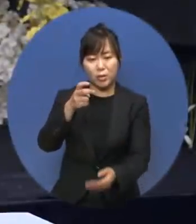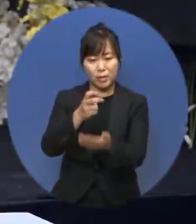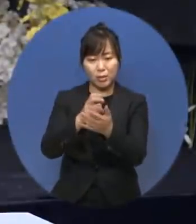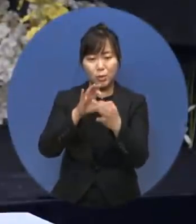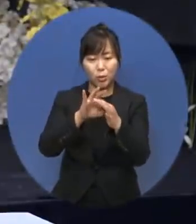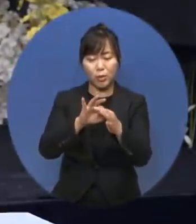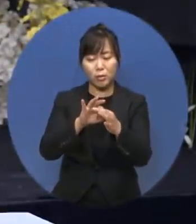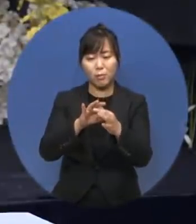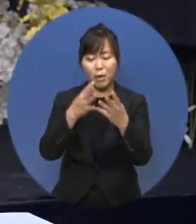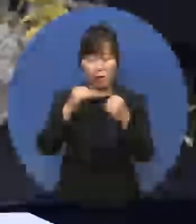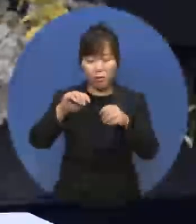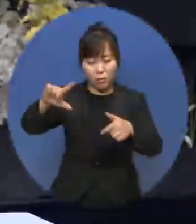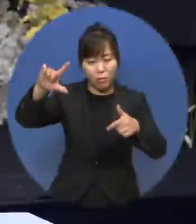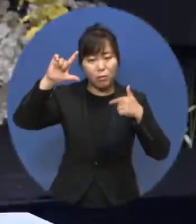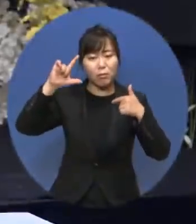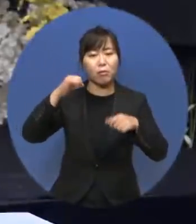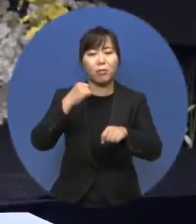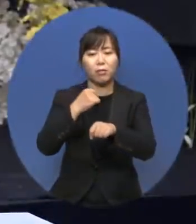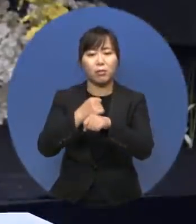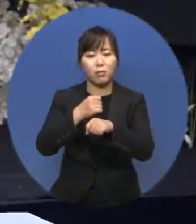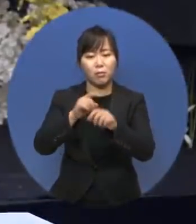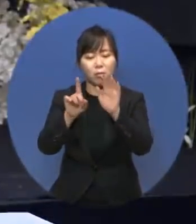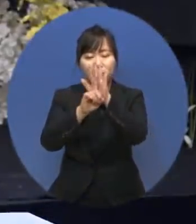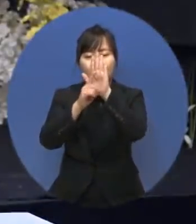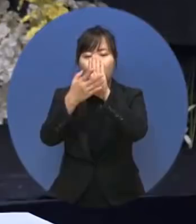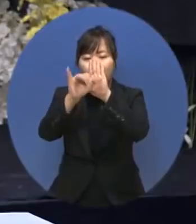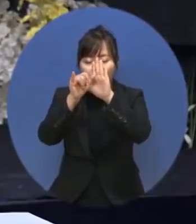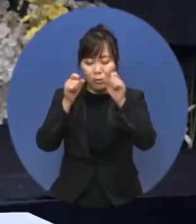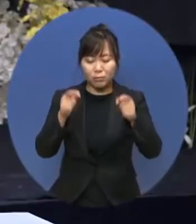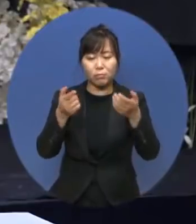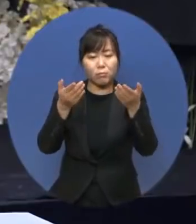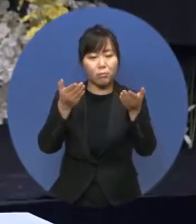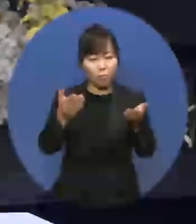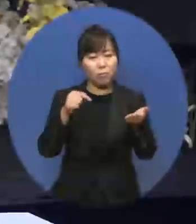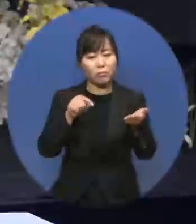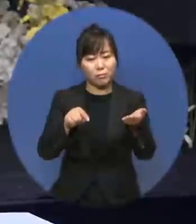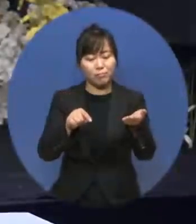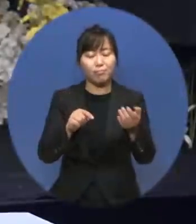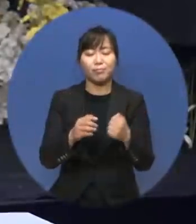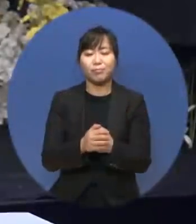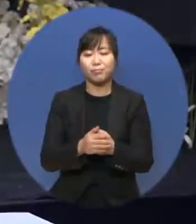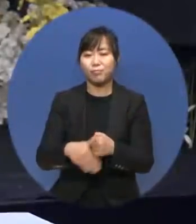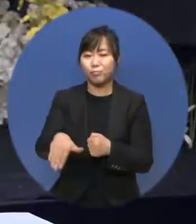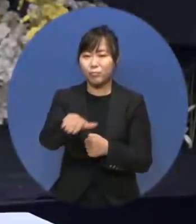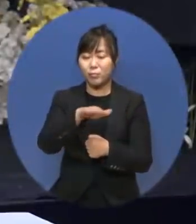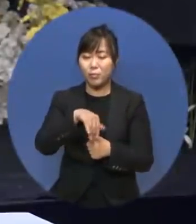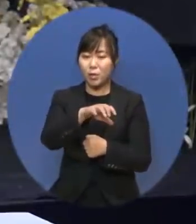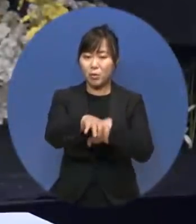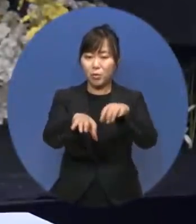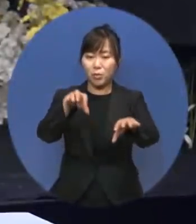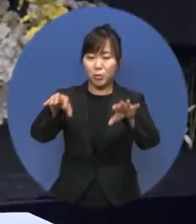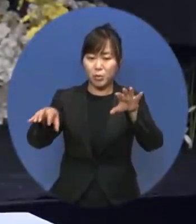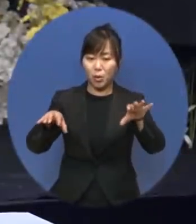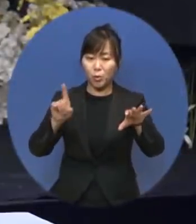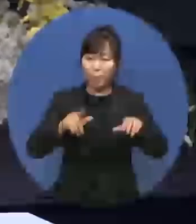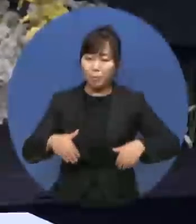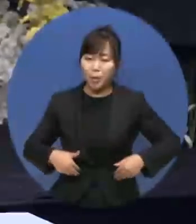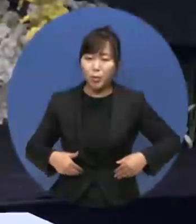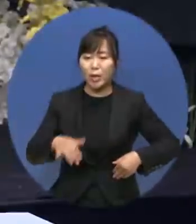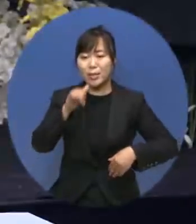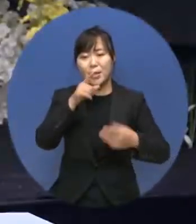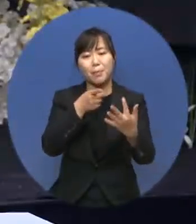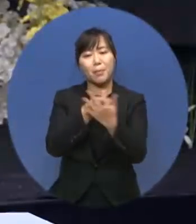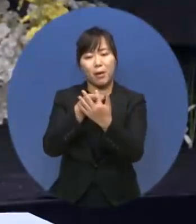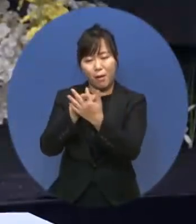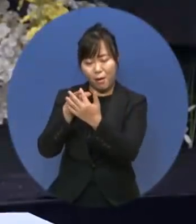쿼터제를 통해서 널리 좀 노출하고 홍보할 수 있는 그런 기회를 제공하는 것들, 네, 저희가 이제 현장에 어떤 필요가